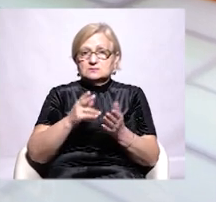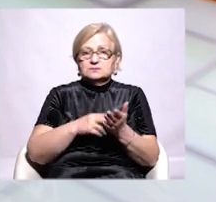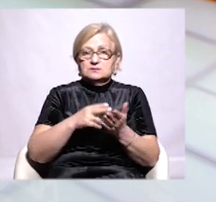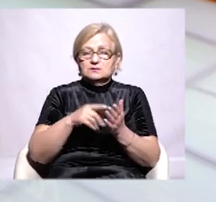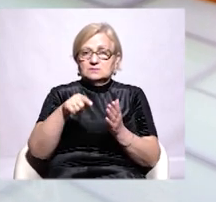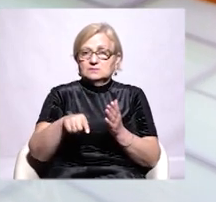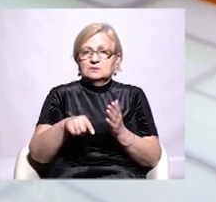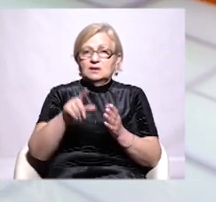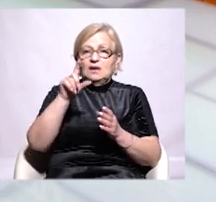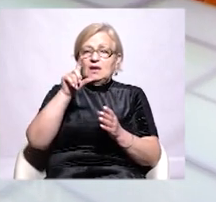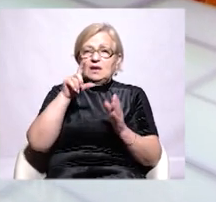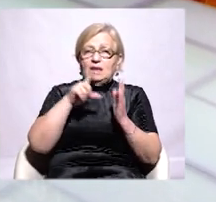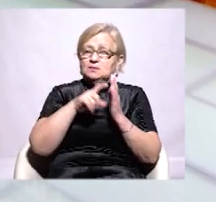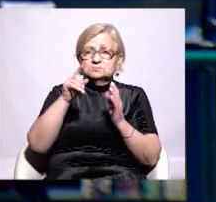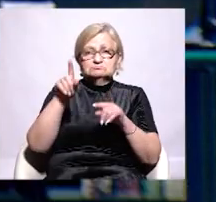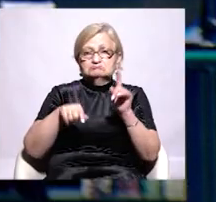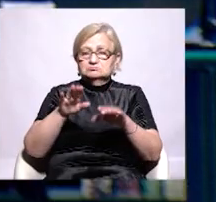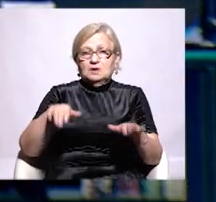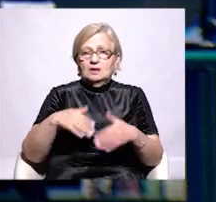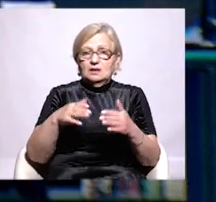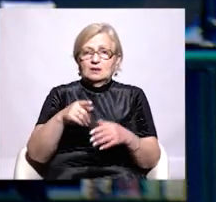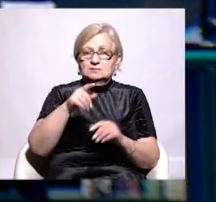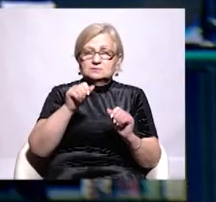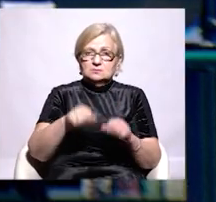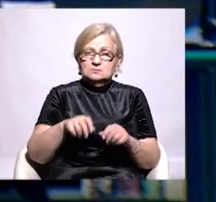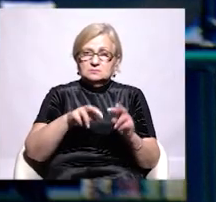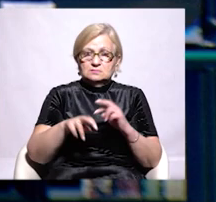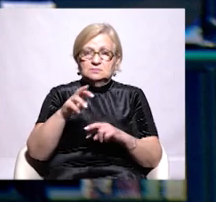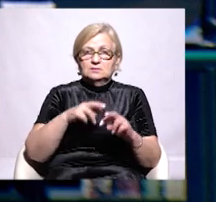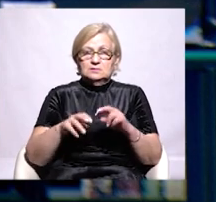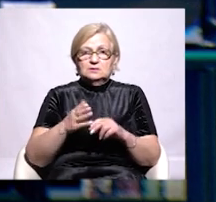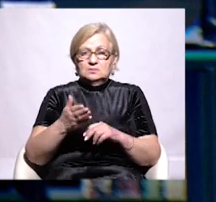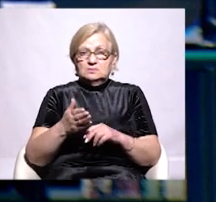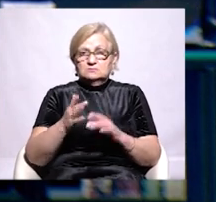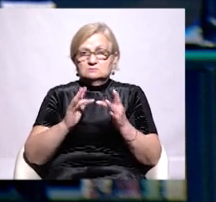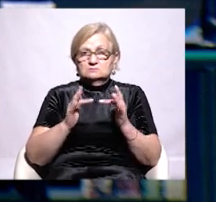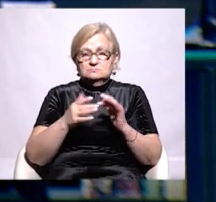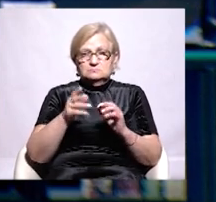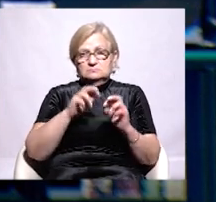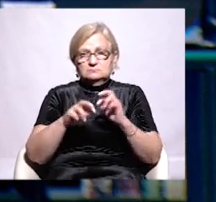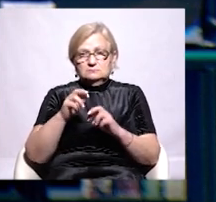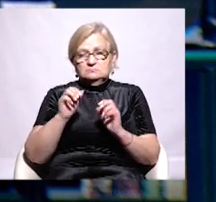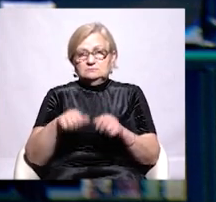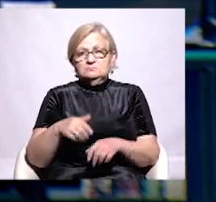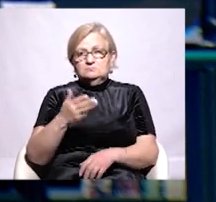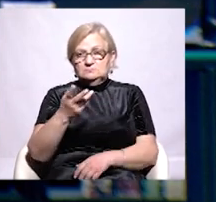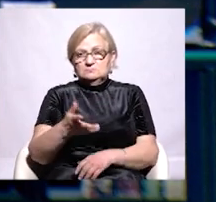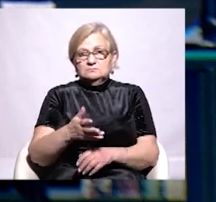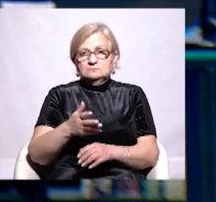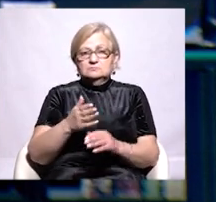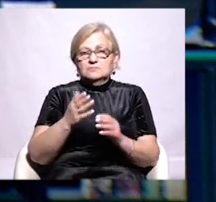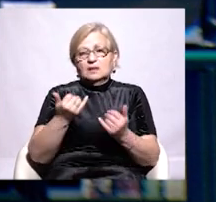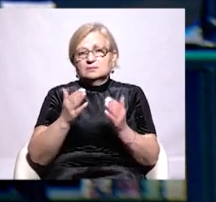არ არის ეს ლექსი შესული. Შეგიძლიათ თქვენ ეს ლექსი მოძებნოთ ინტერნეტით, ან კიდევ შეიძლება